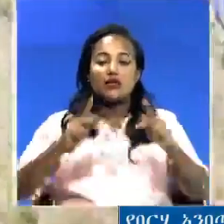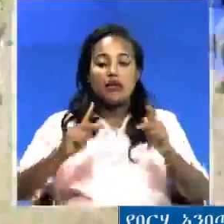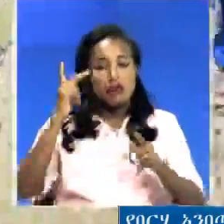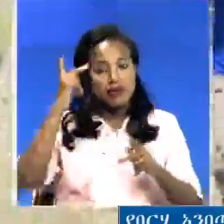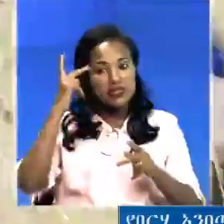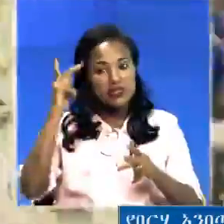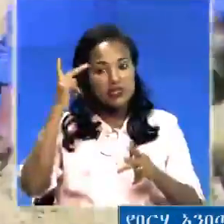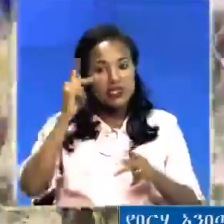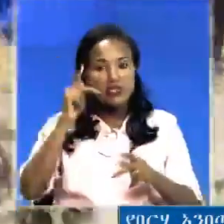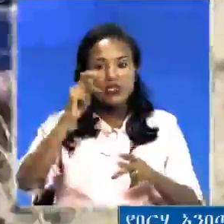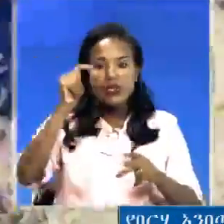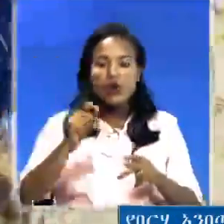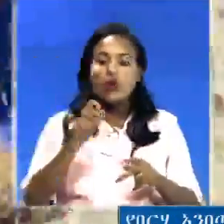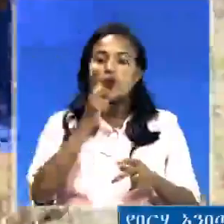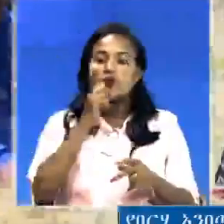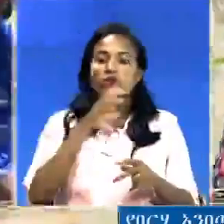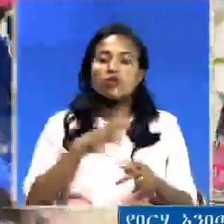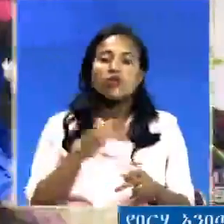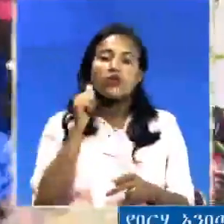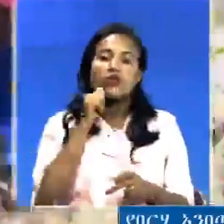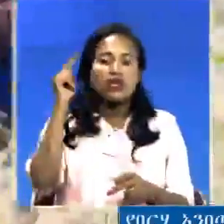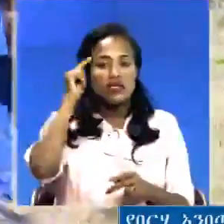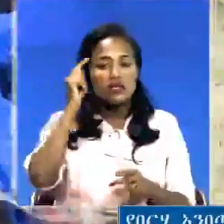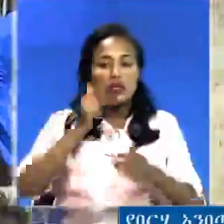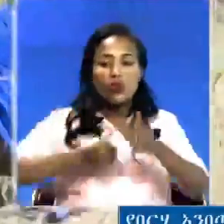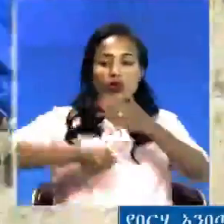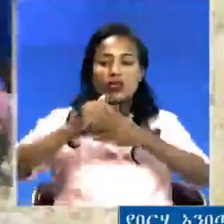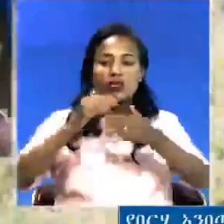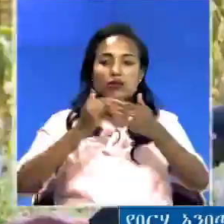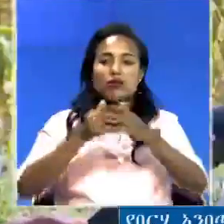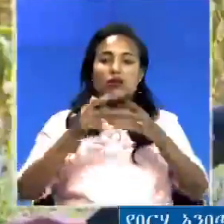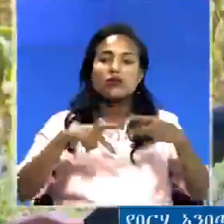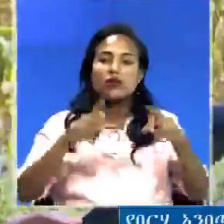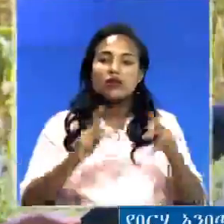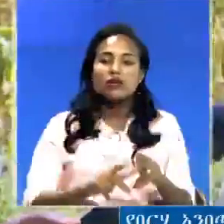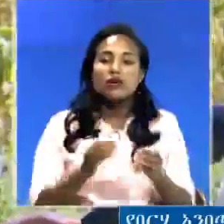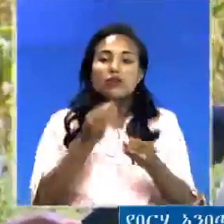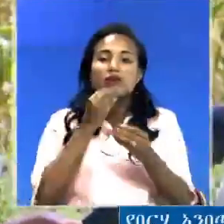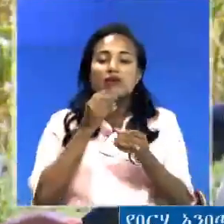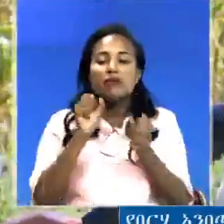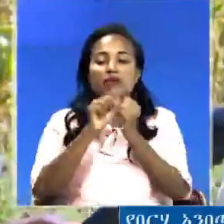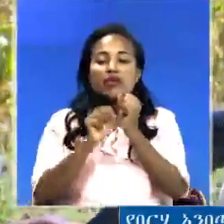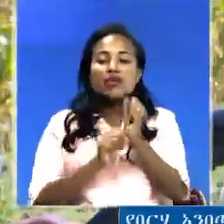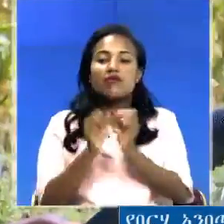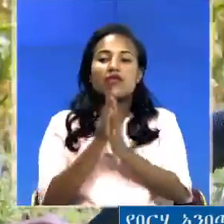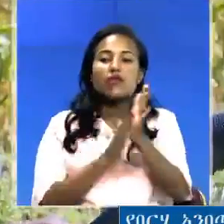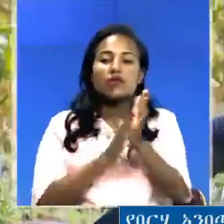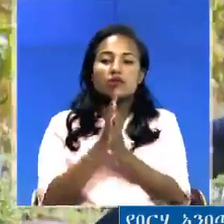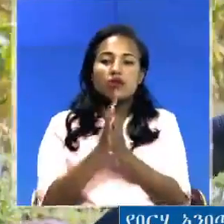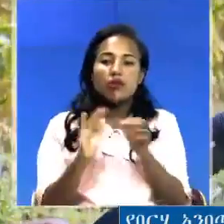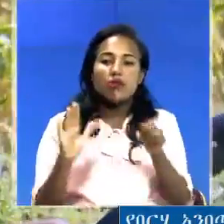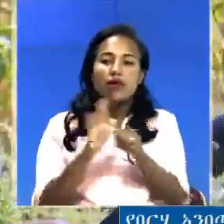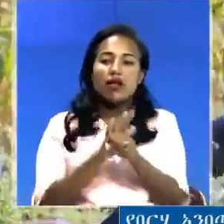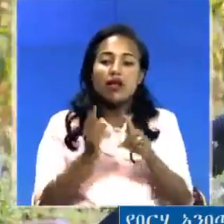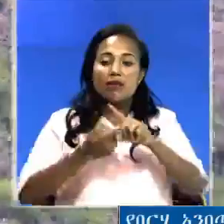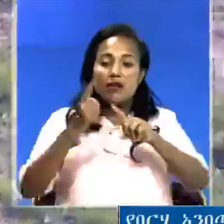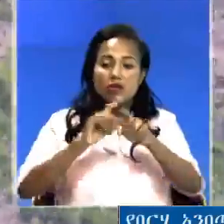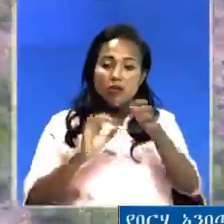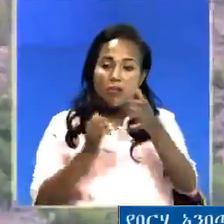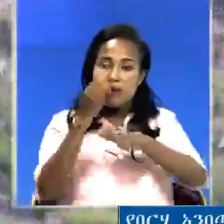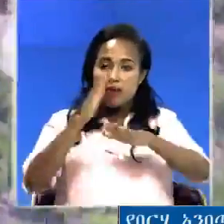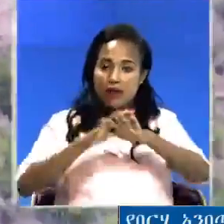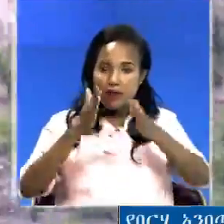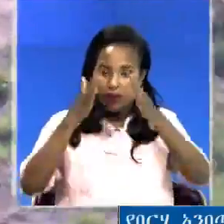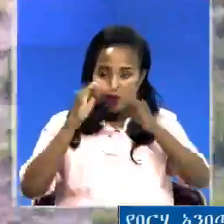ደኤታ ወይዘሮ አይናለም ታደሰ ጉዳት የደረሰባቸውን አርሶ አደሮች የምግብና መሰረታዊ ፍላጎቶቻቸውን ለማሟላት መልሶ ማልማት ላይ በትኩረት